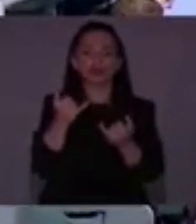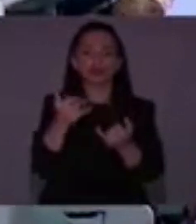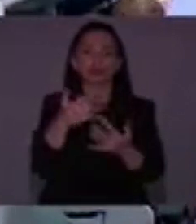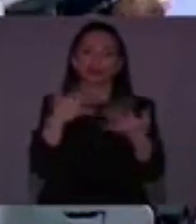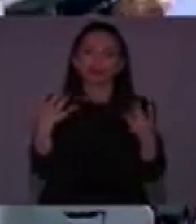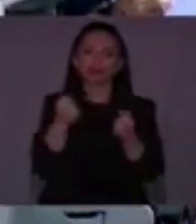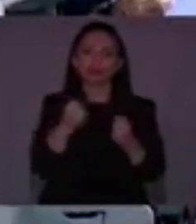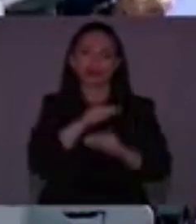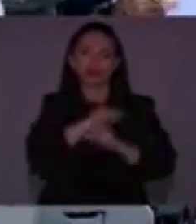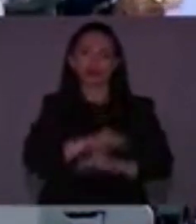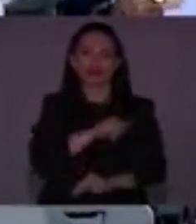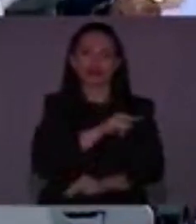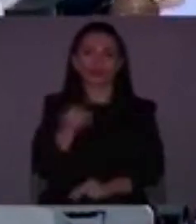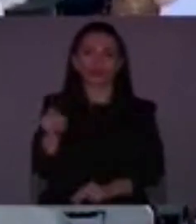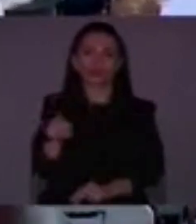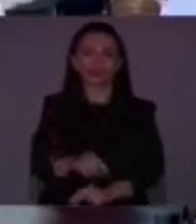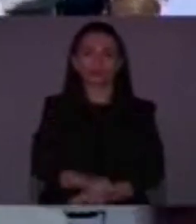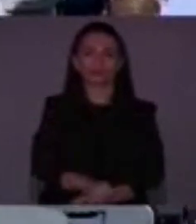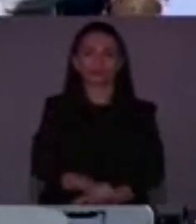თავდაუზოგავი შრომისთვის.